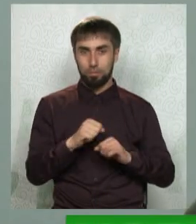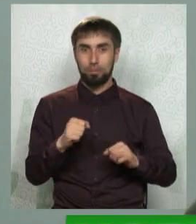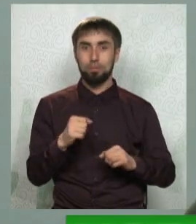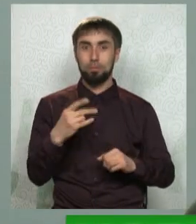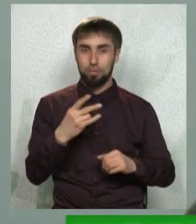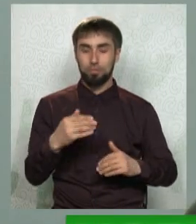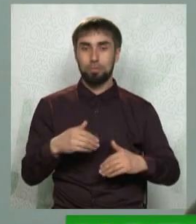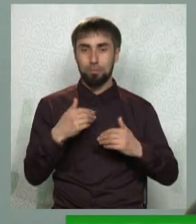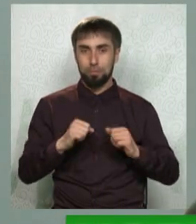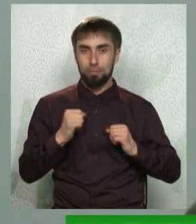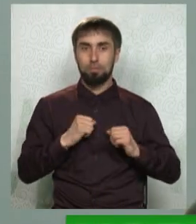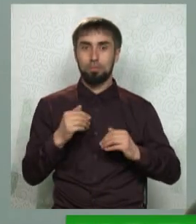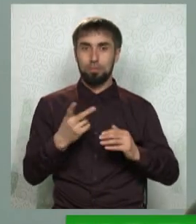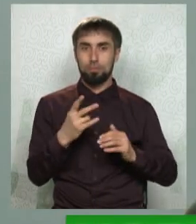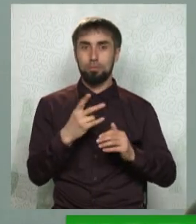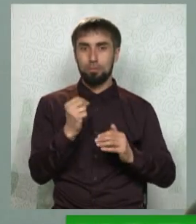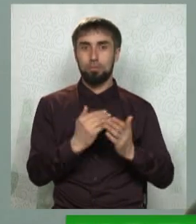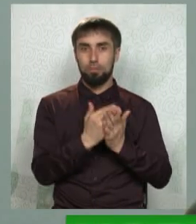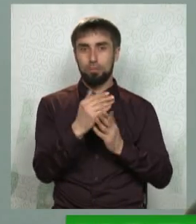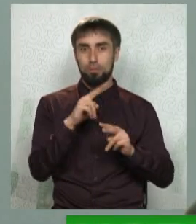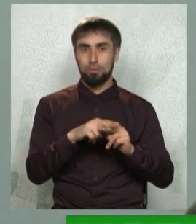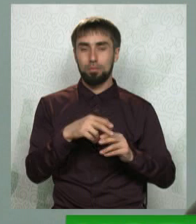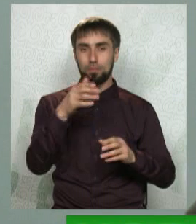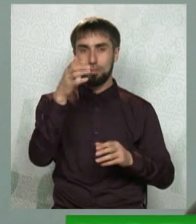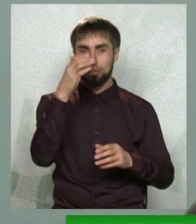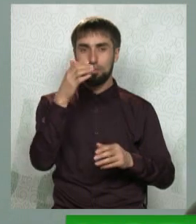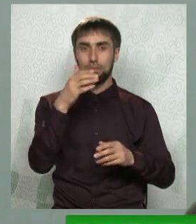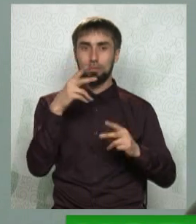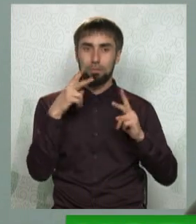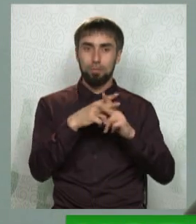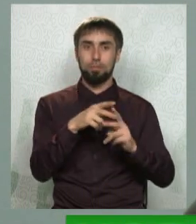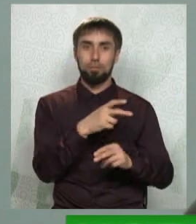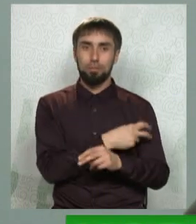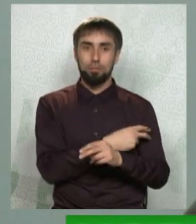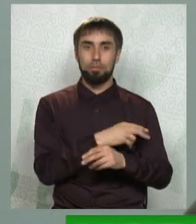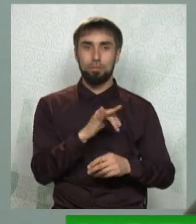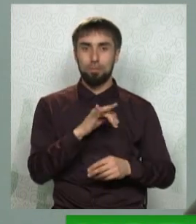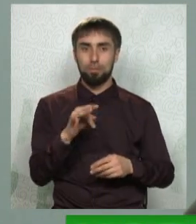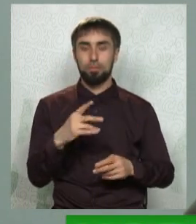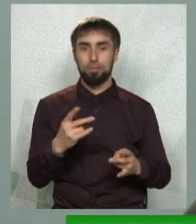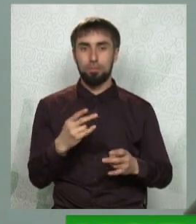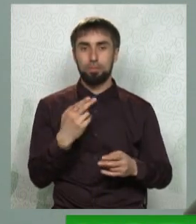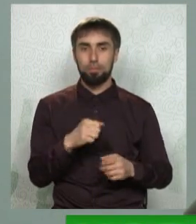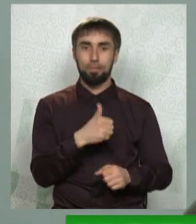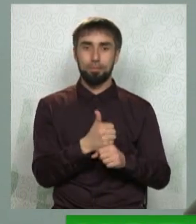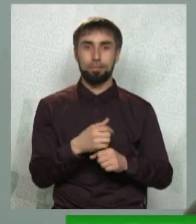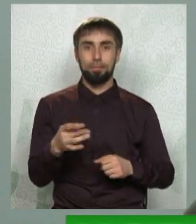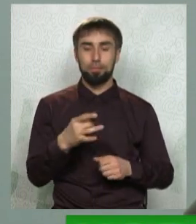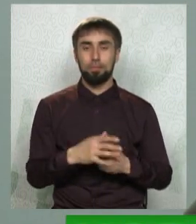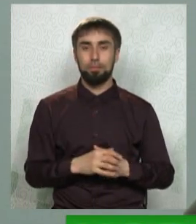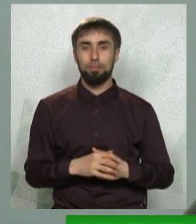не нужно. Надо стремиться. Академиками, врачами, инженерами, главами